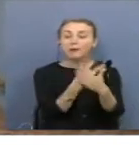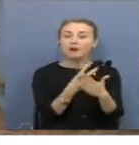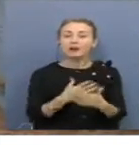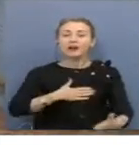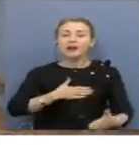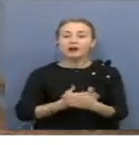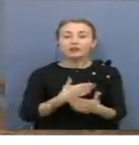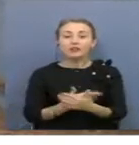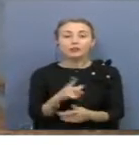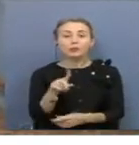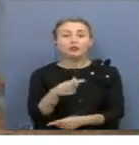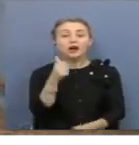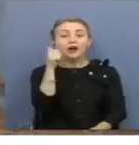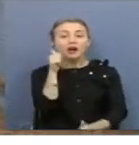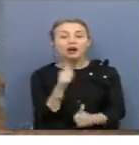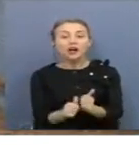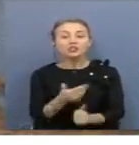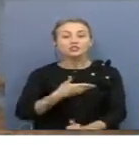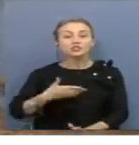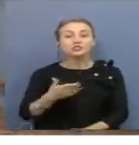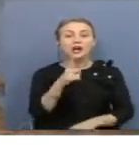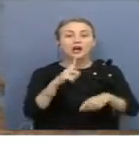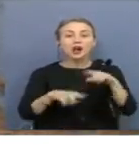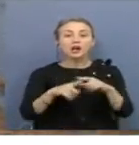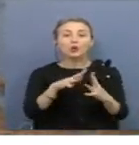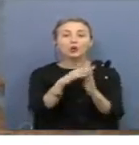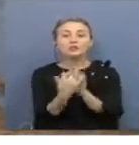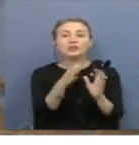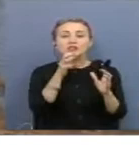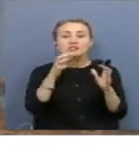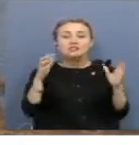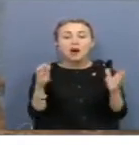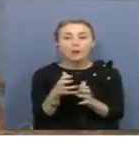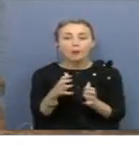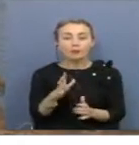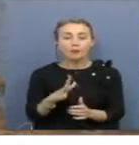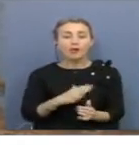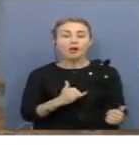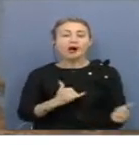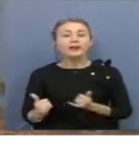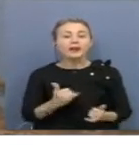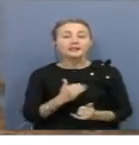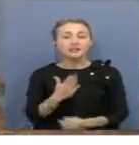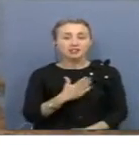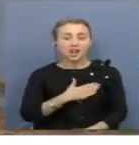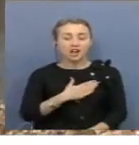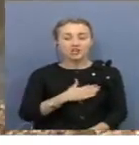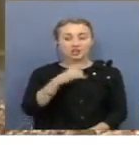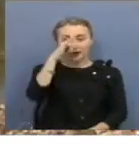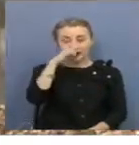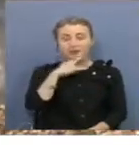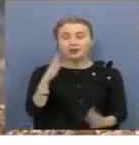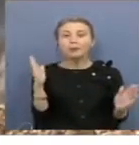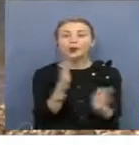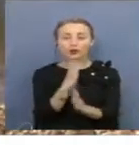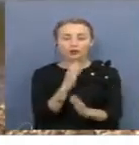қашанда осылай жеріміз, төңірегіміз таза болсын деп үлесімізді қосамыз әр сенбіде.